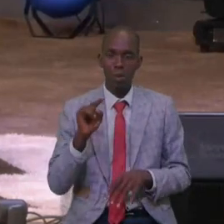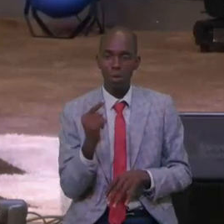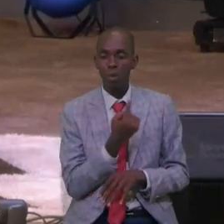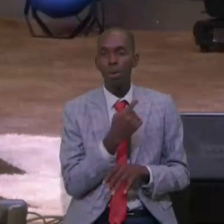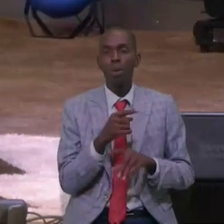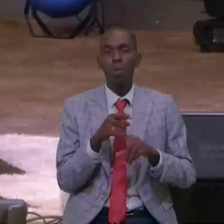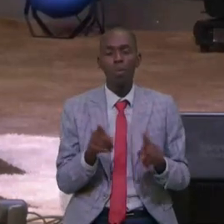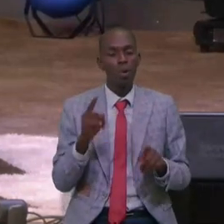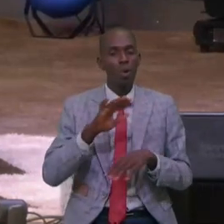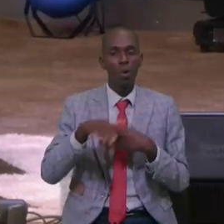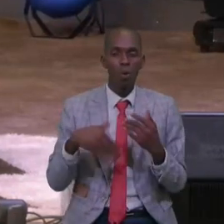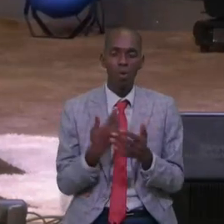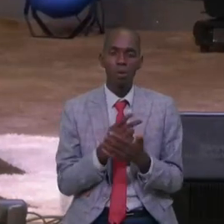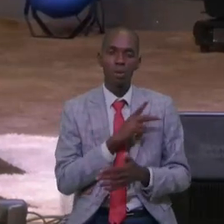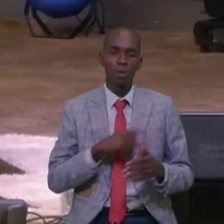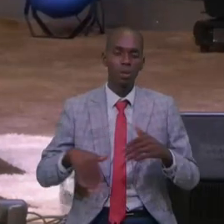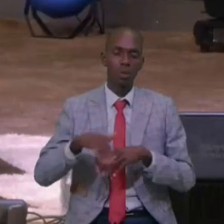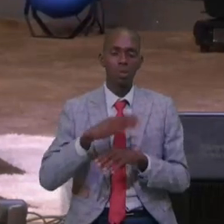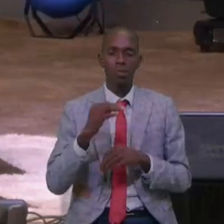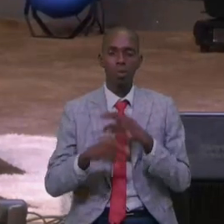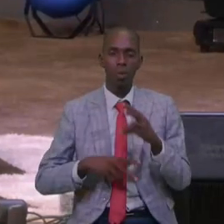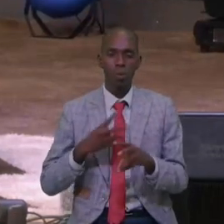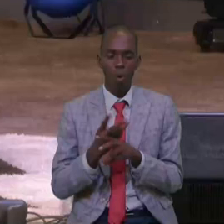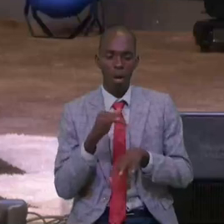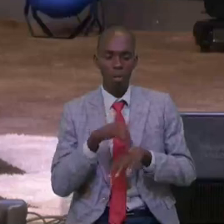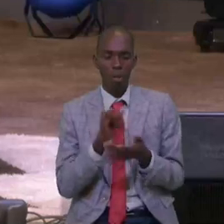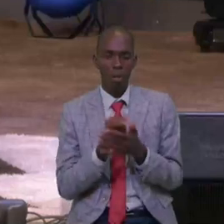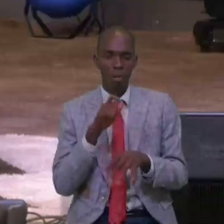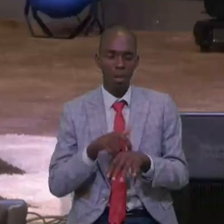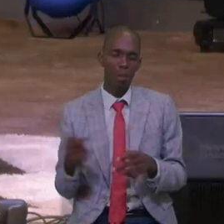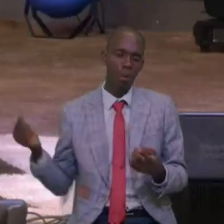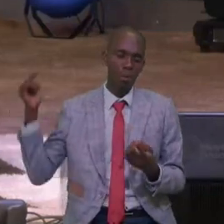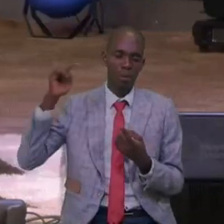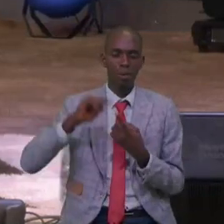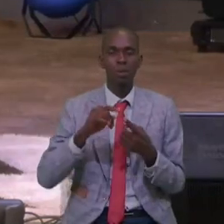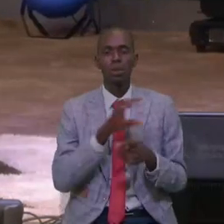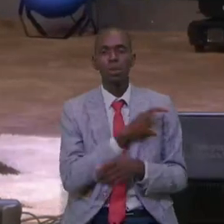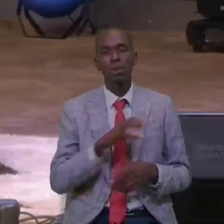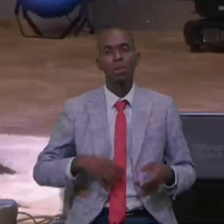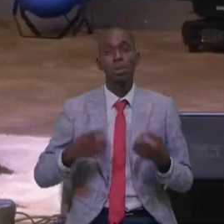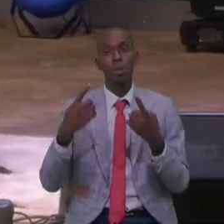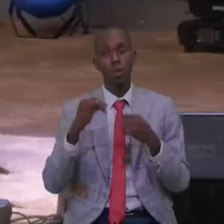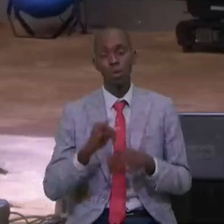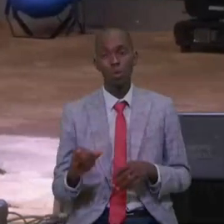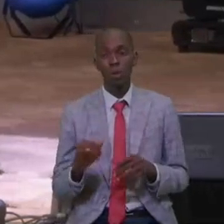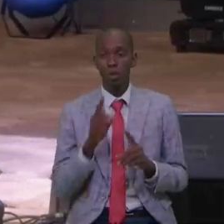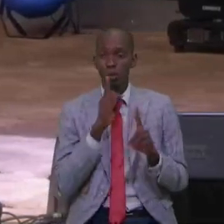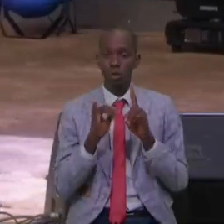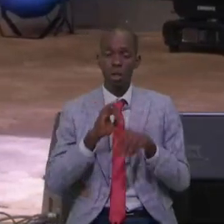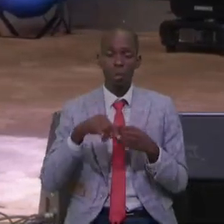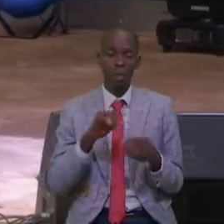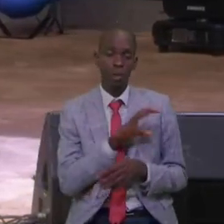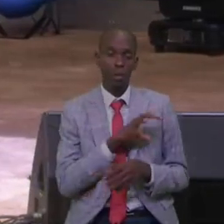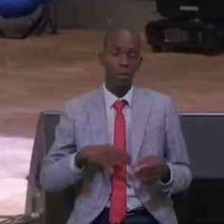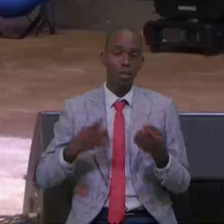monde jusqu'à l'avènement de Christ. Quand nous parlons de l'avènement de Christ, il y a deux aspects de l'avènement de Christ.